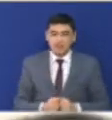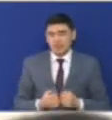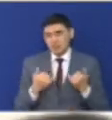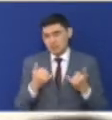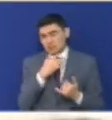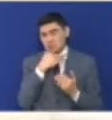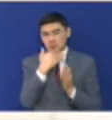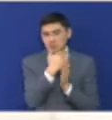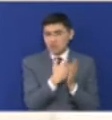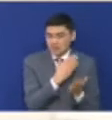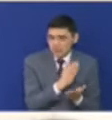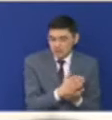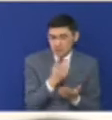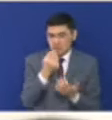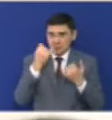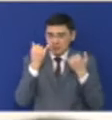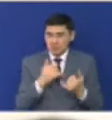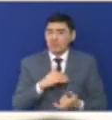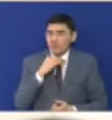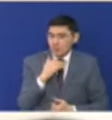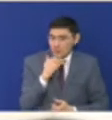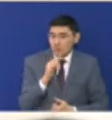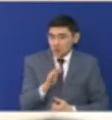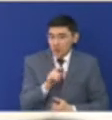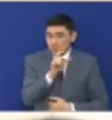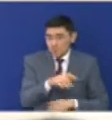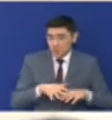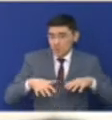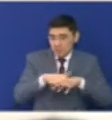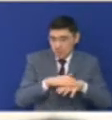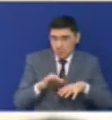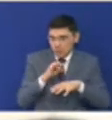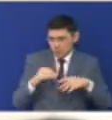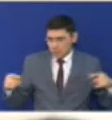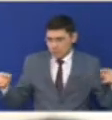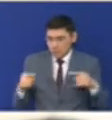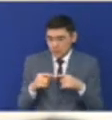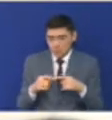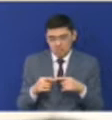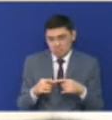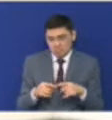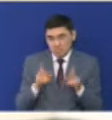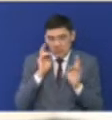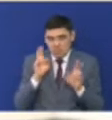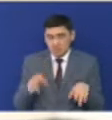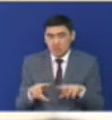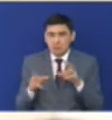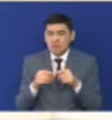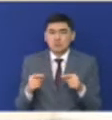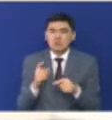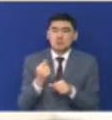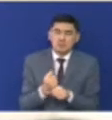достаточные ресурсы. Однако получается, что население не в полной мере знает отсюда и не видит конкретных